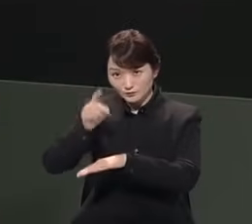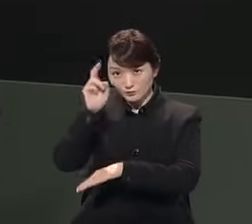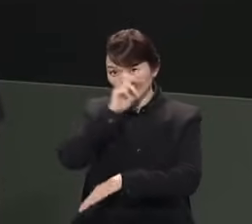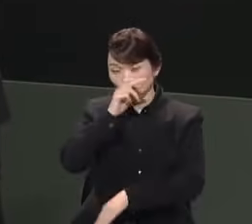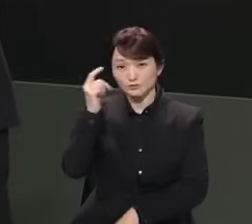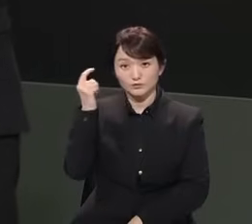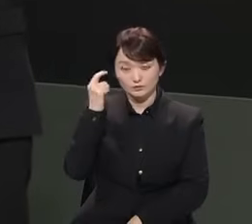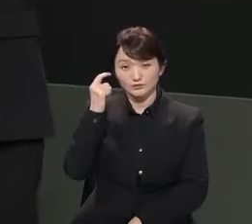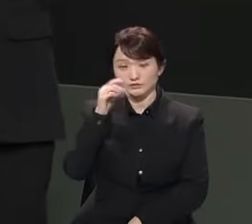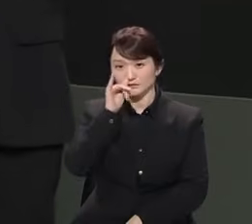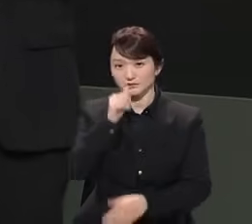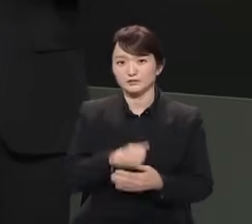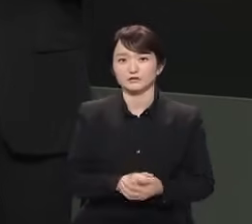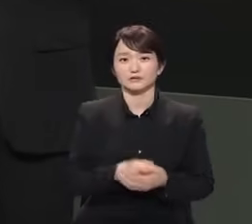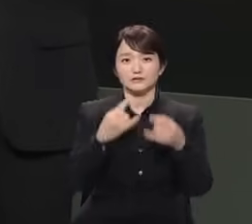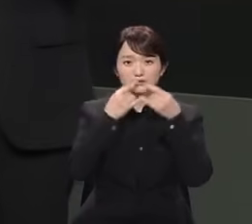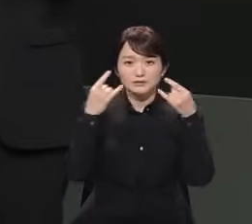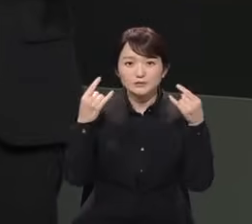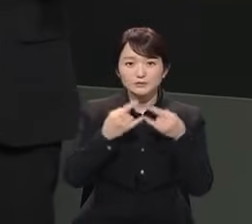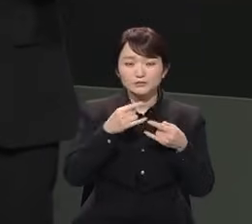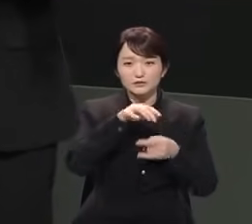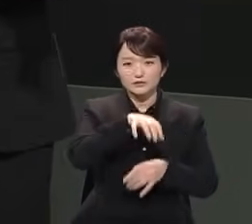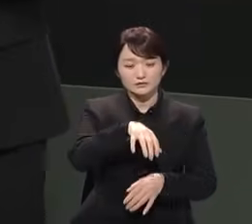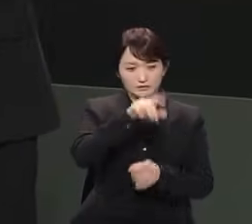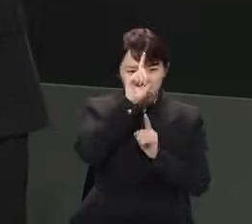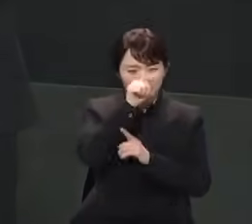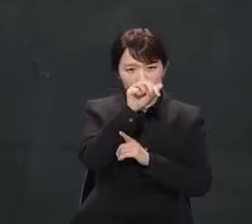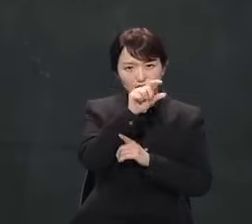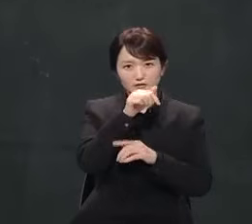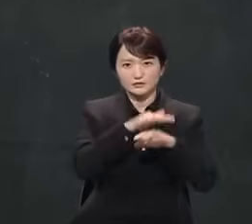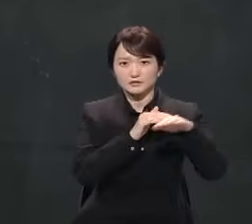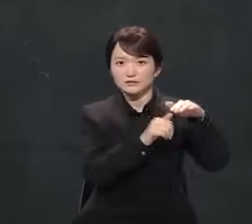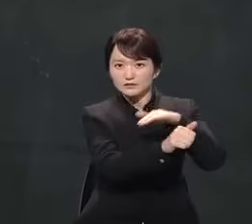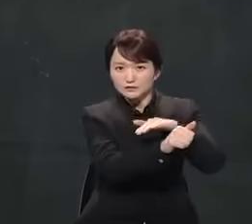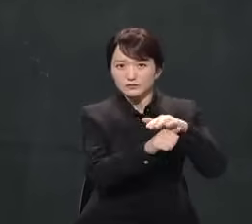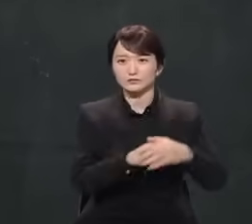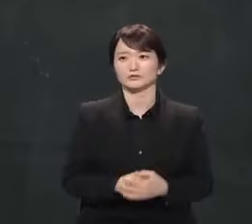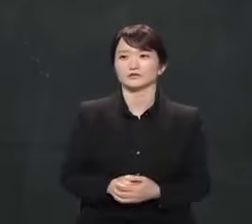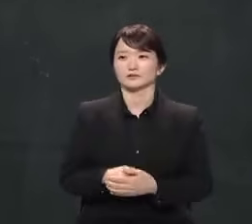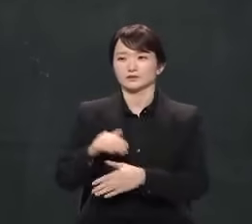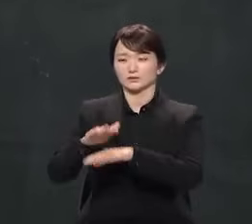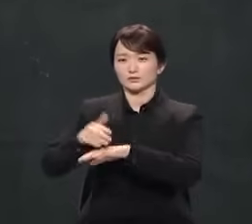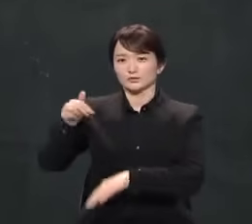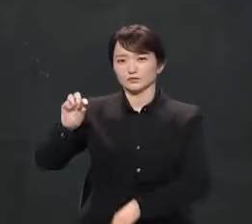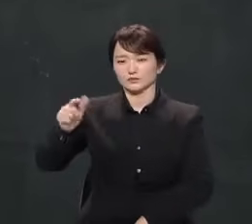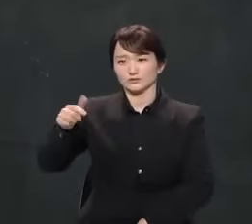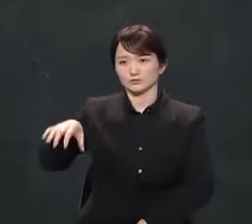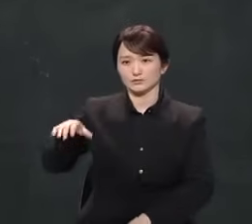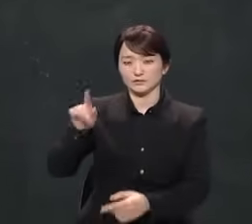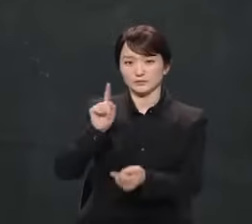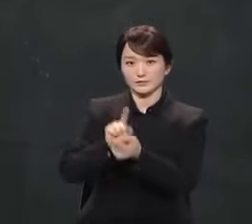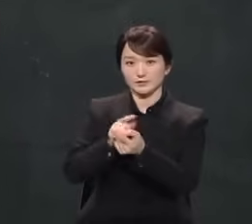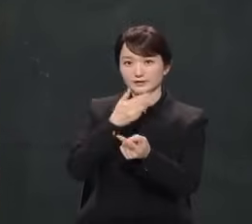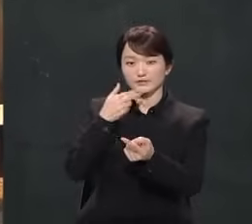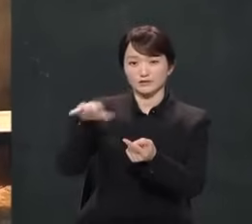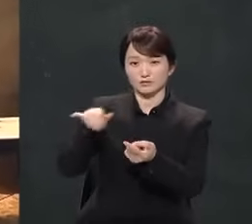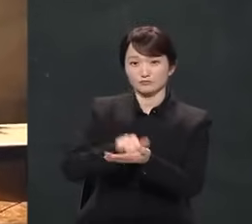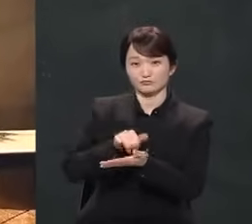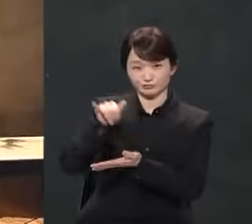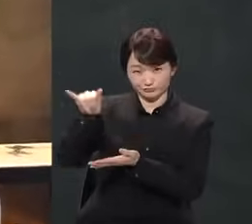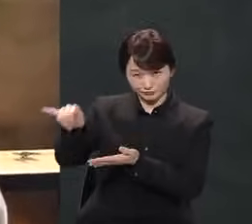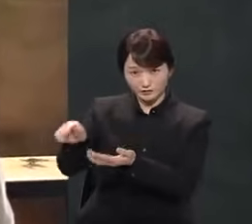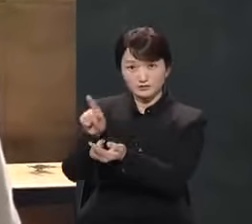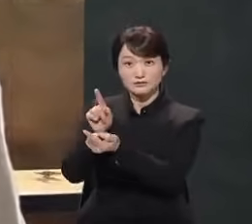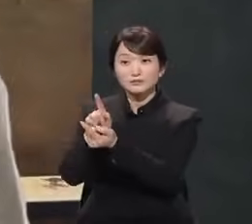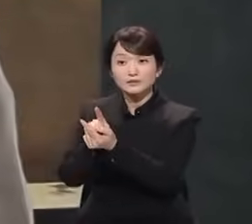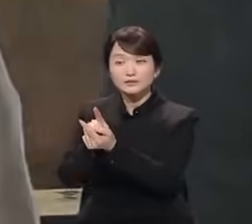프랑스 파리에 사는 이강인 선수가 결국 결자 해지를 위해서 흥민이형 보러 영국 런던까지 갔습니다. 자, 그래서 어떻게 됐습니까?